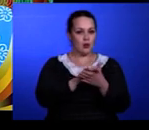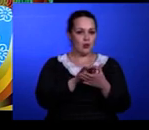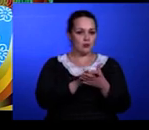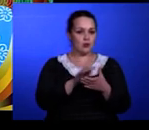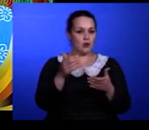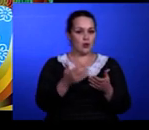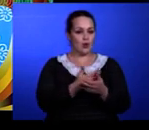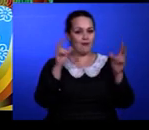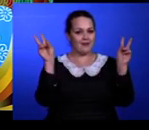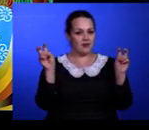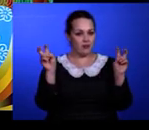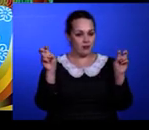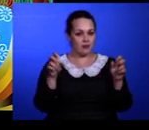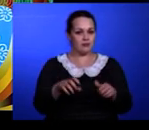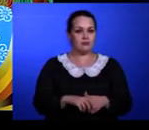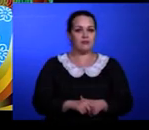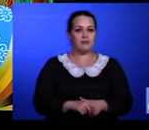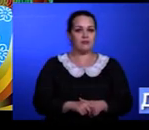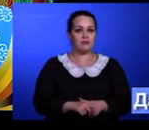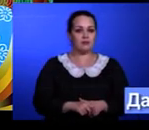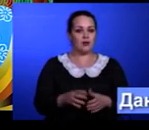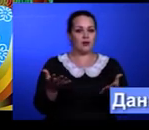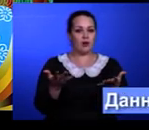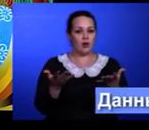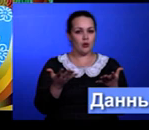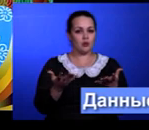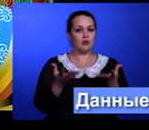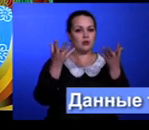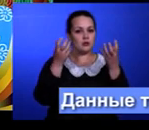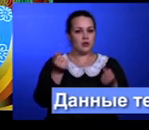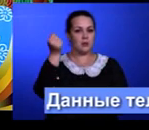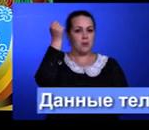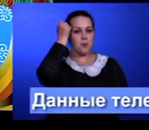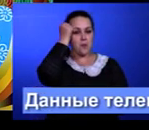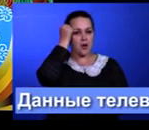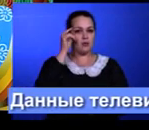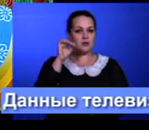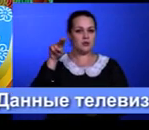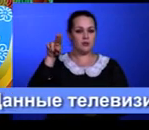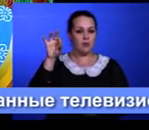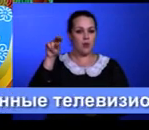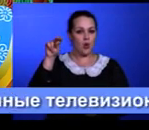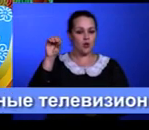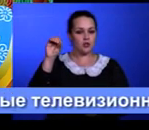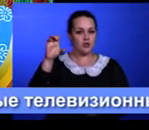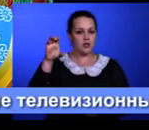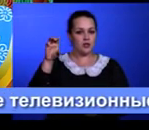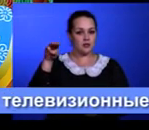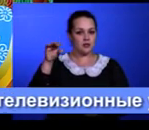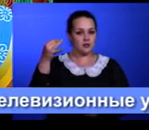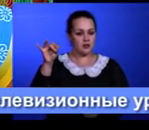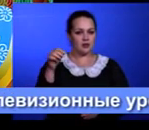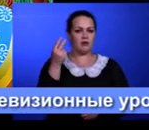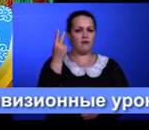новым разделом который посвящен дню памяти и почестей вторая